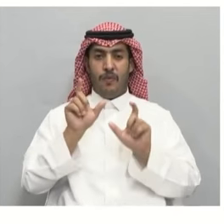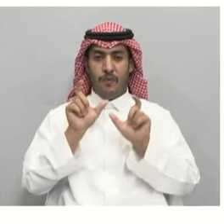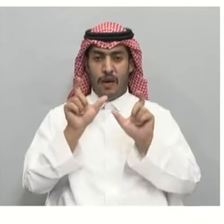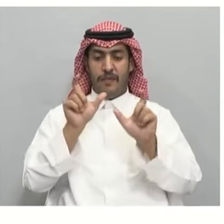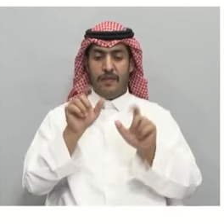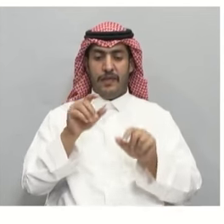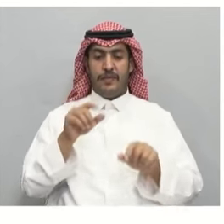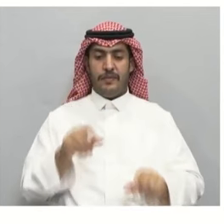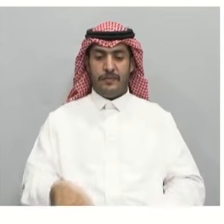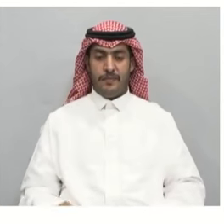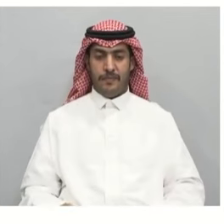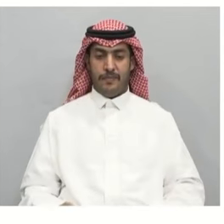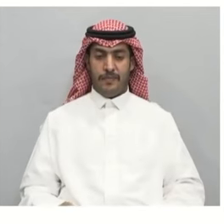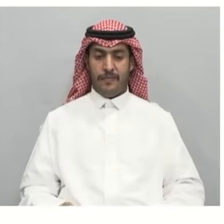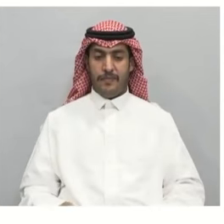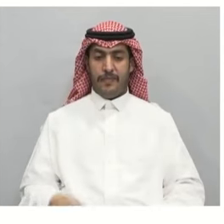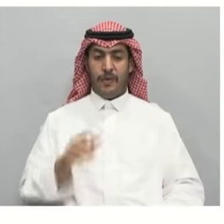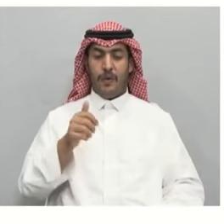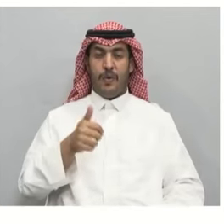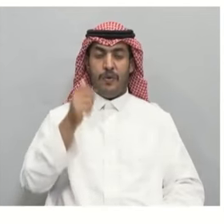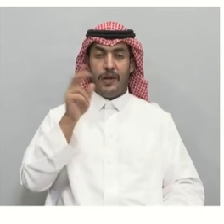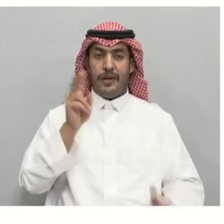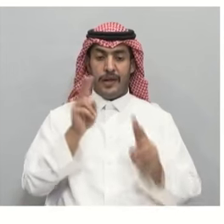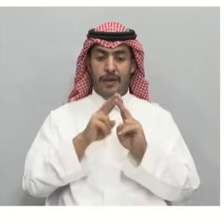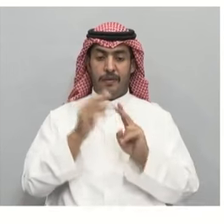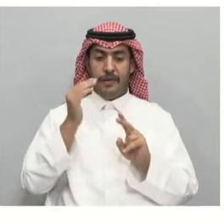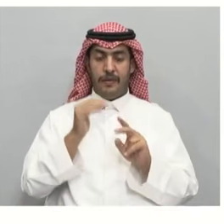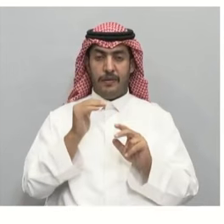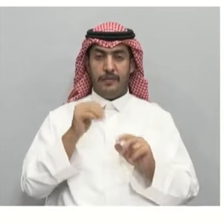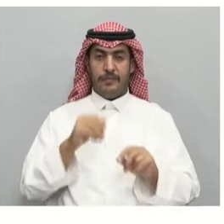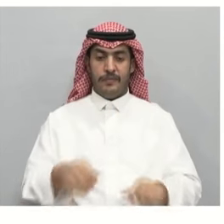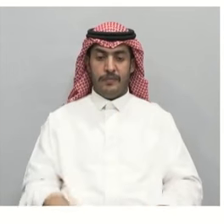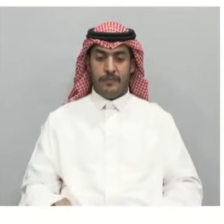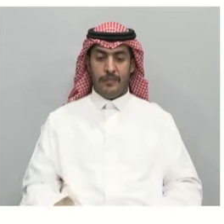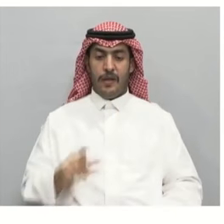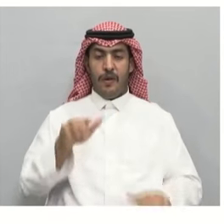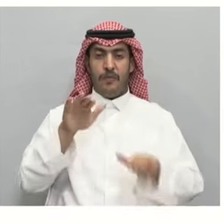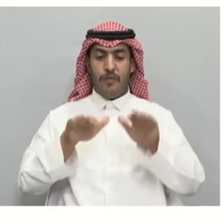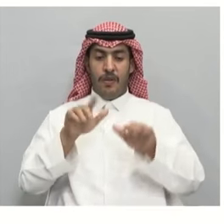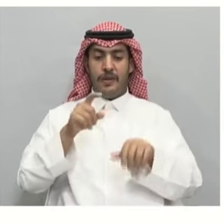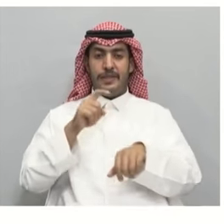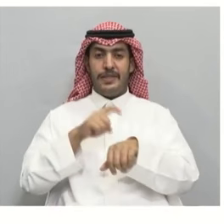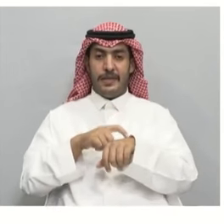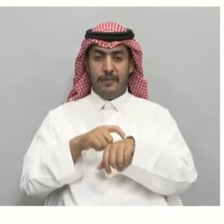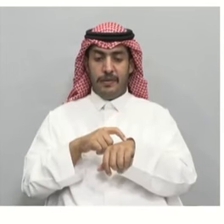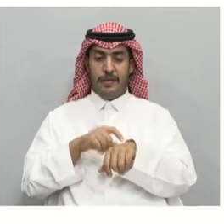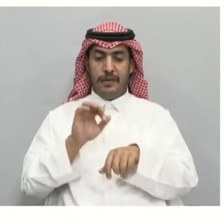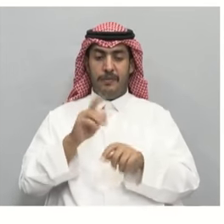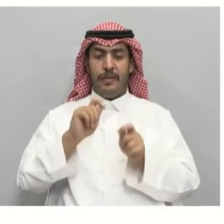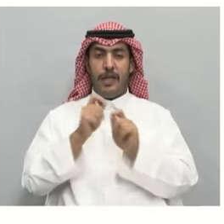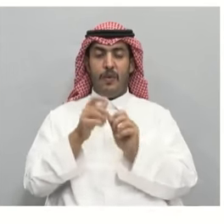مرور التيار القدره الكهربائيه القدره الكهربائيه هي المعدل الزمني